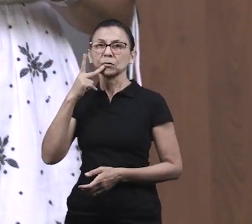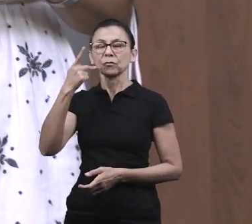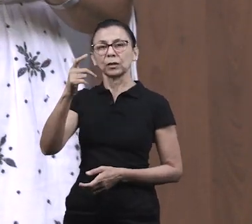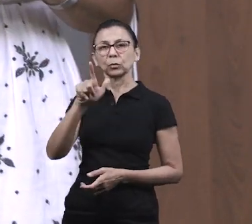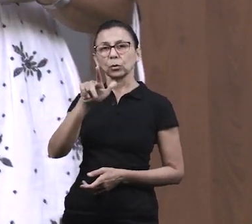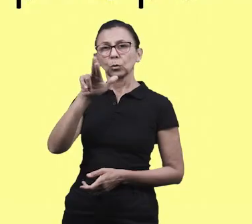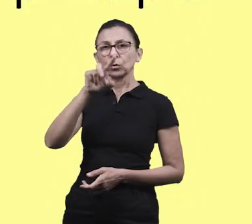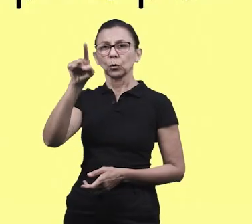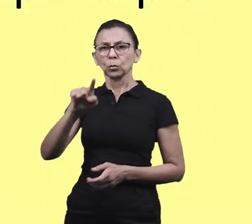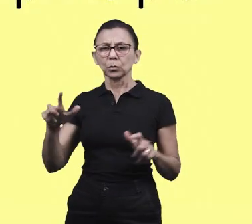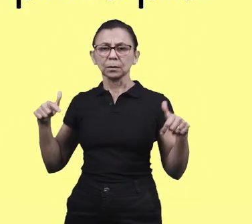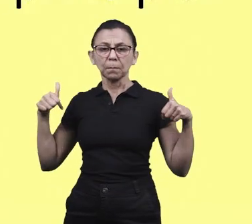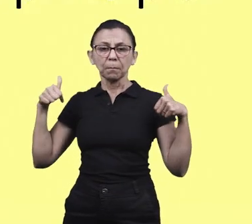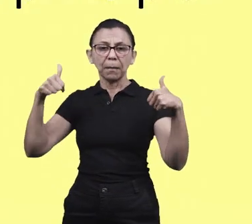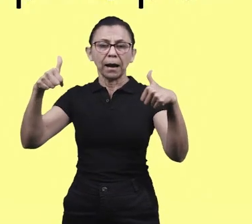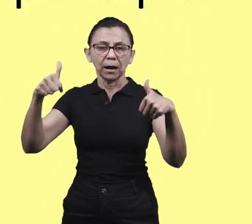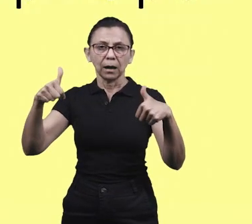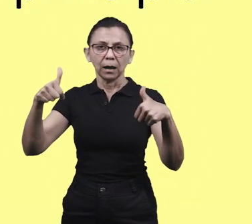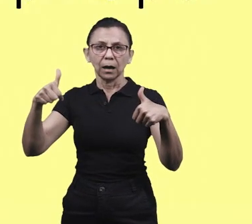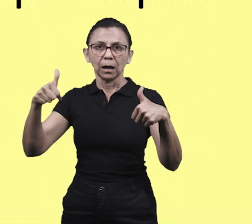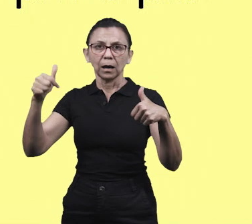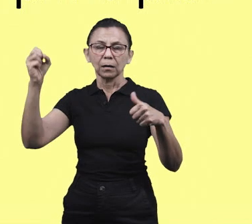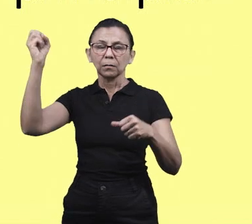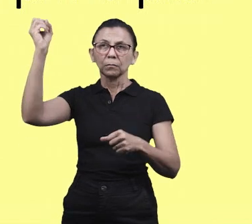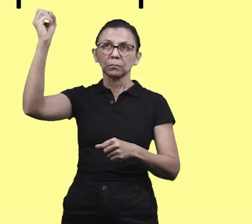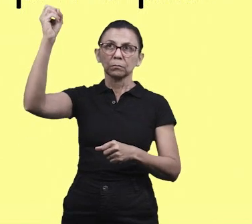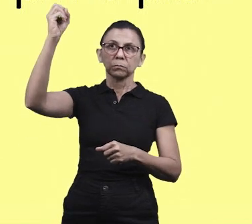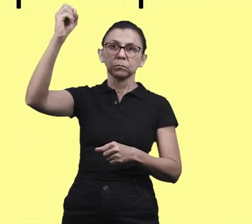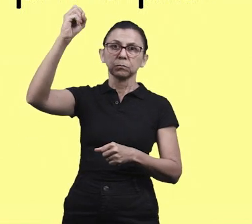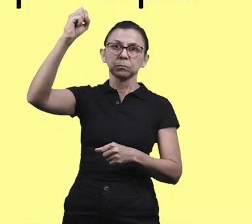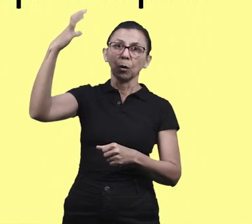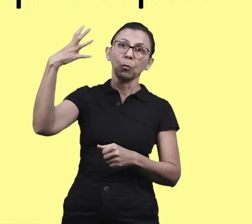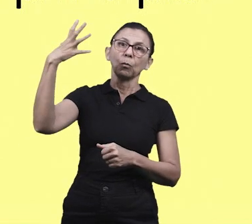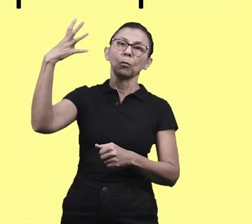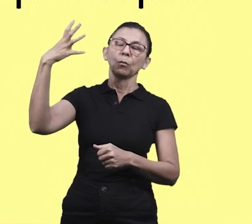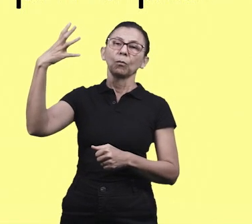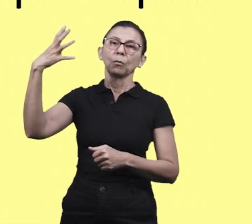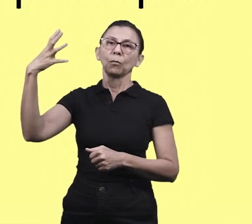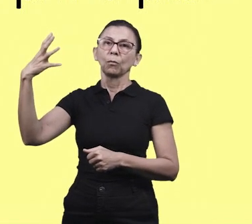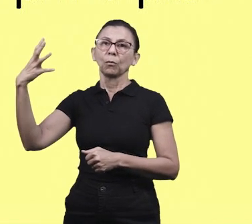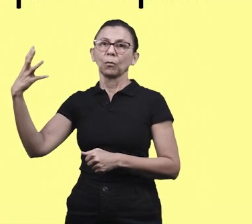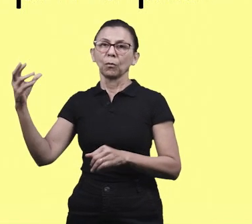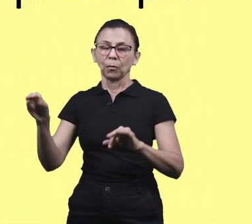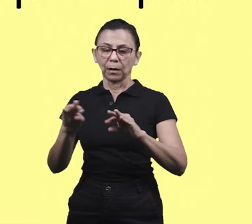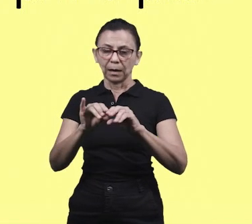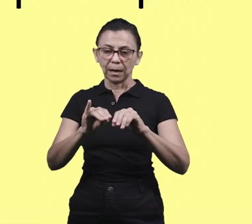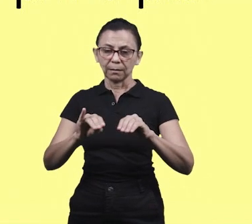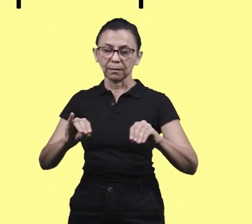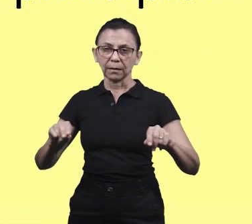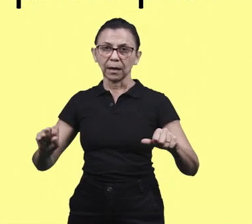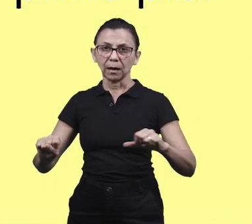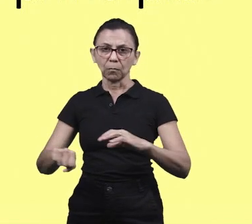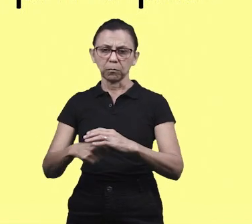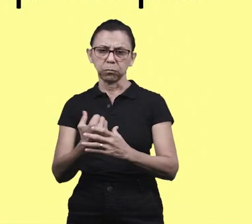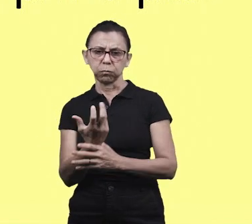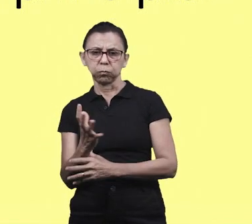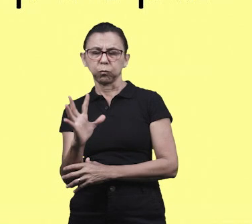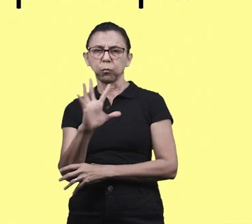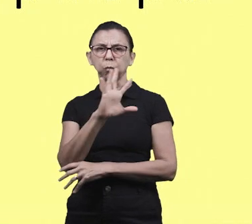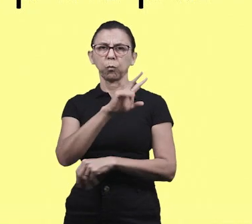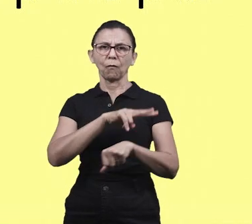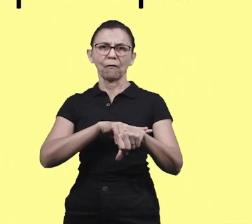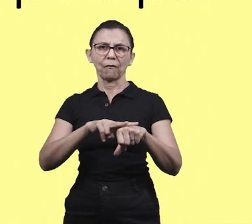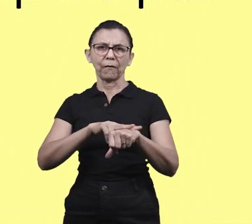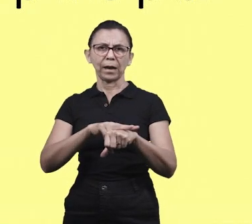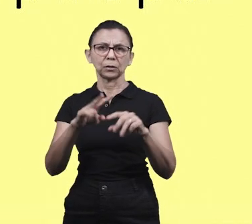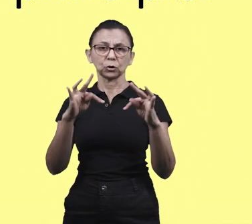dit qu'il la lumière soit et la lumière fut. Dieu a dit que la terre produise de la verdure et